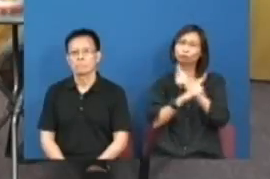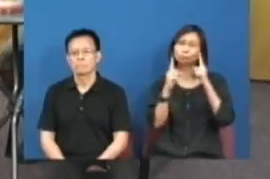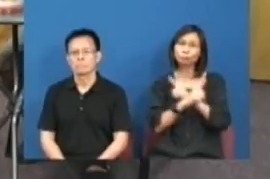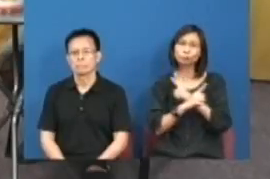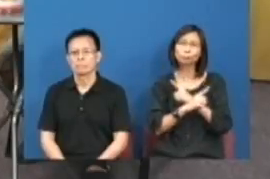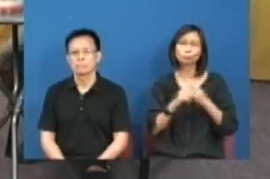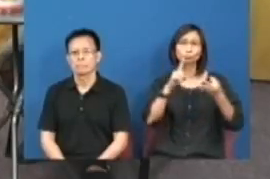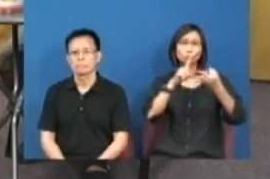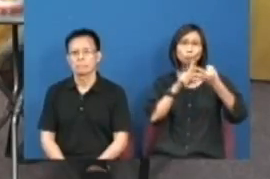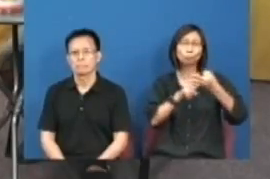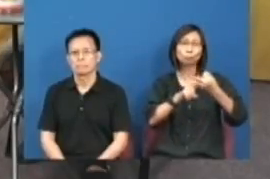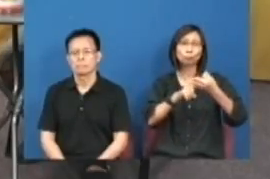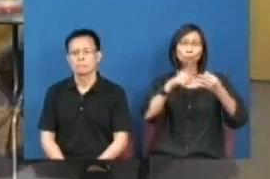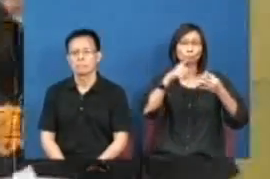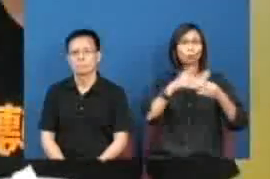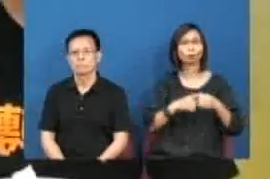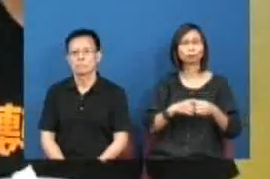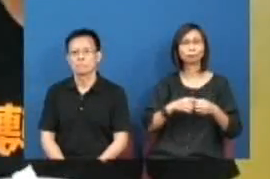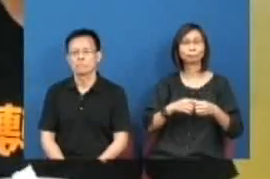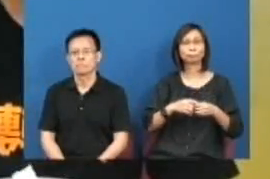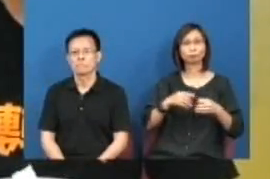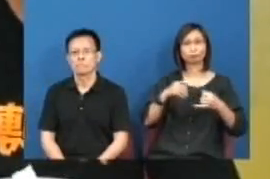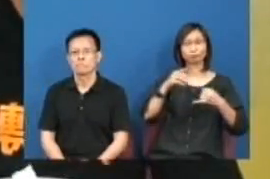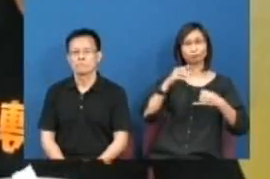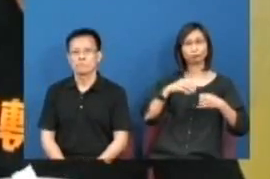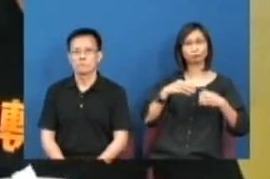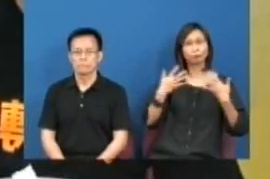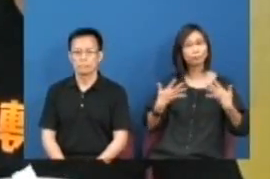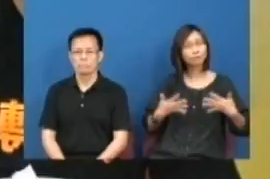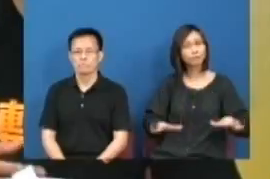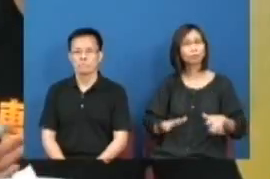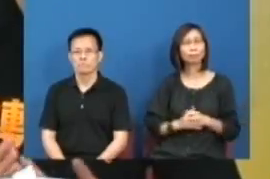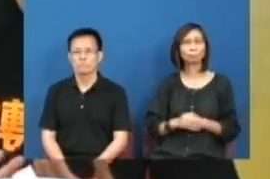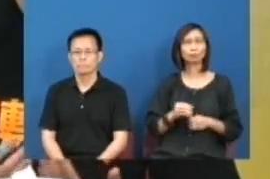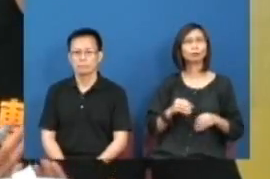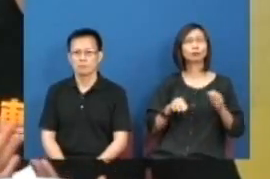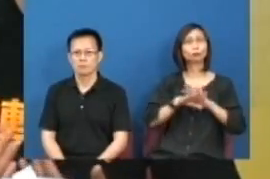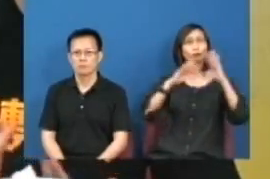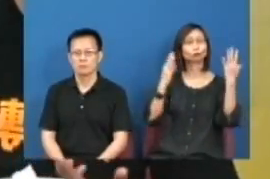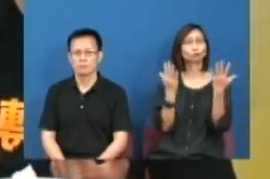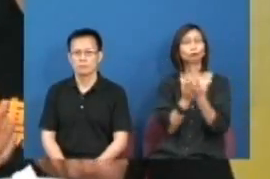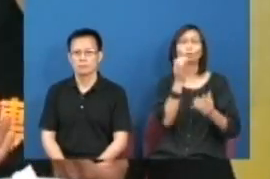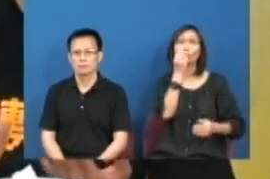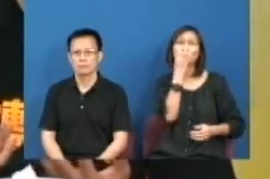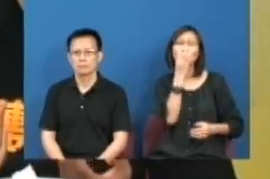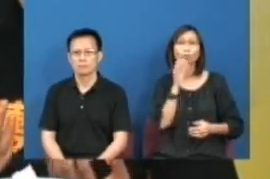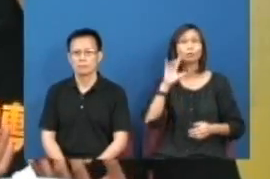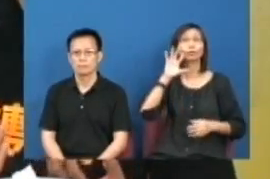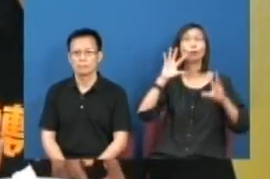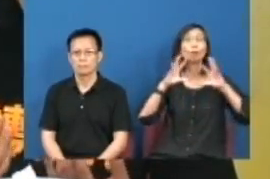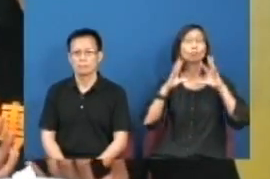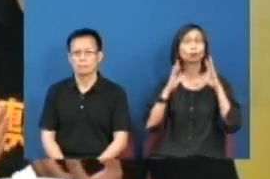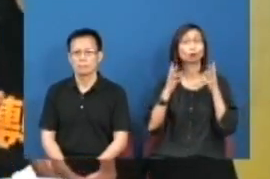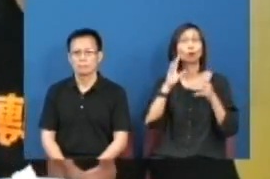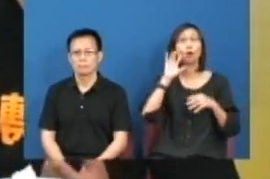港澳辦即係主任之後，其實成個港澳政策啊，或者成個港澳嗰、那個即係權